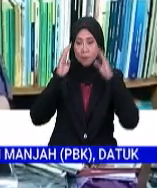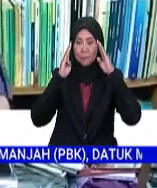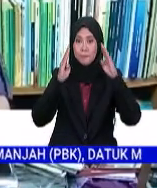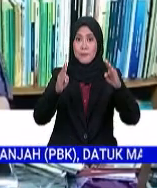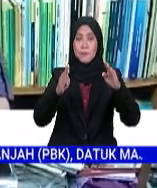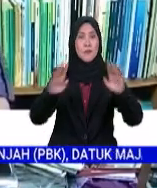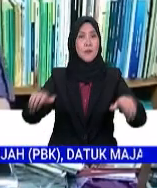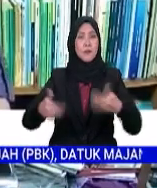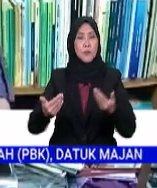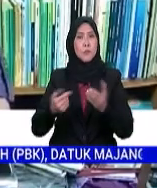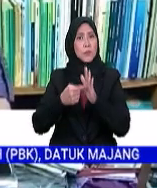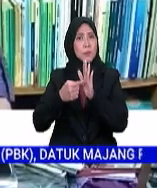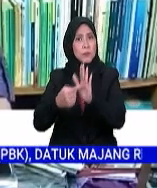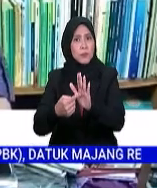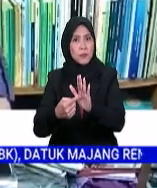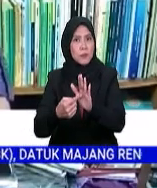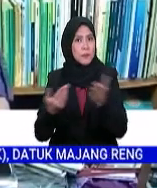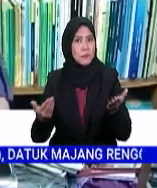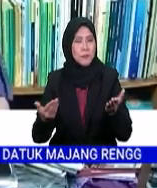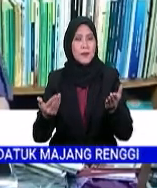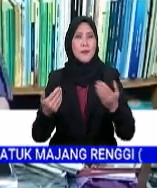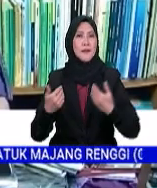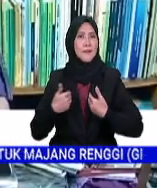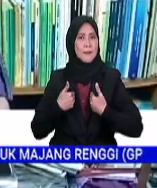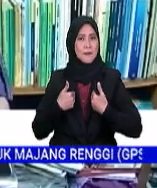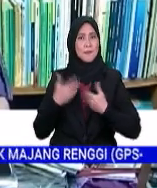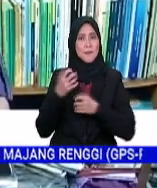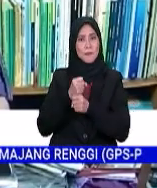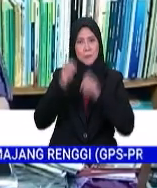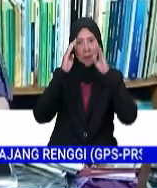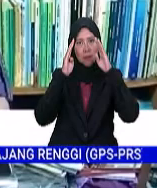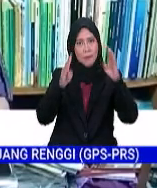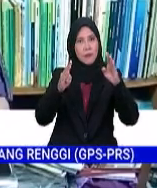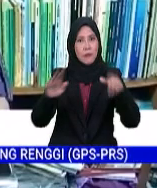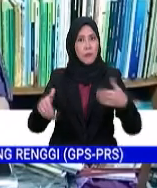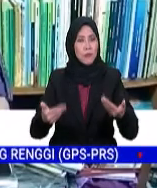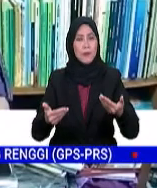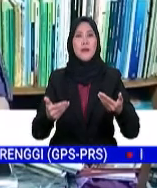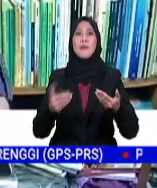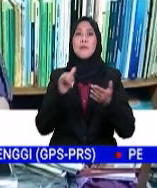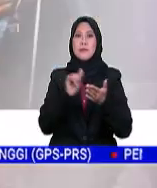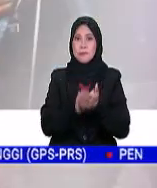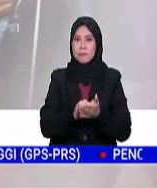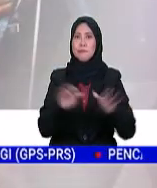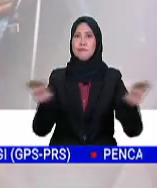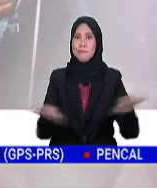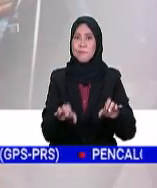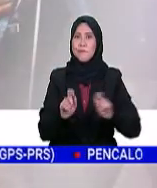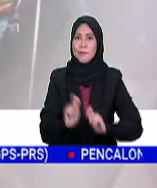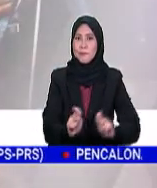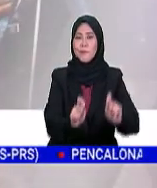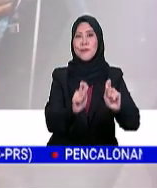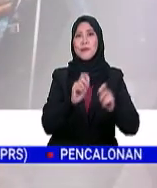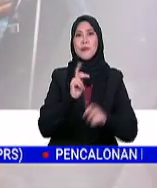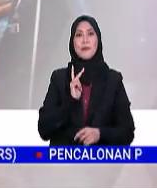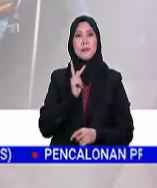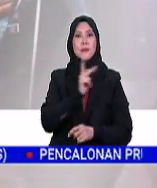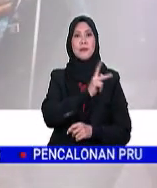Dan bagaimanakah kita nak tunjulkan adanya mendapat perhatian, sudah pastilah dari sudut pelaksanaan. Kabinet juga